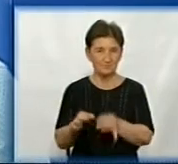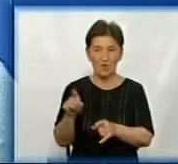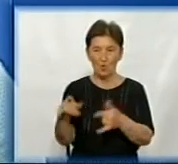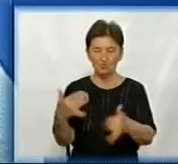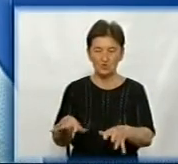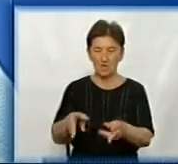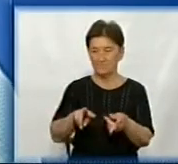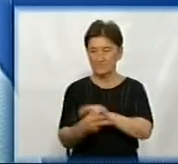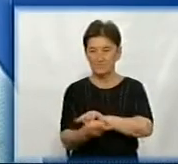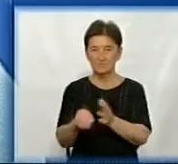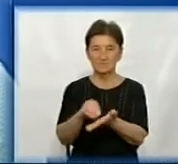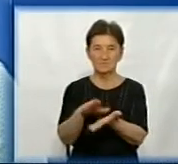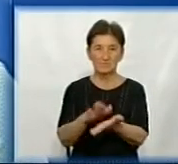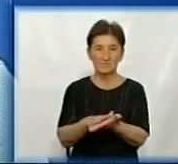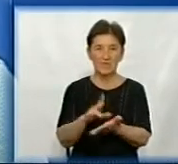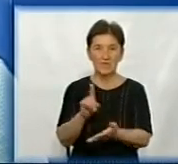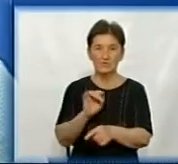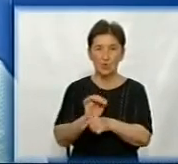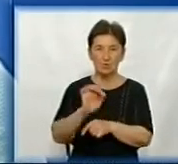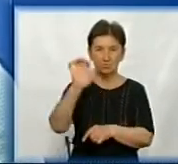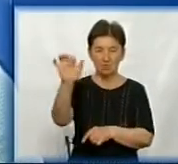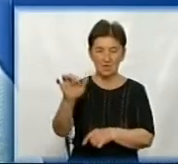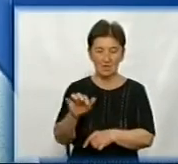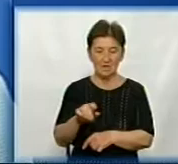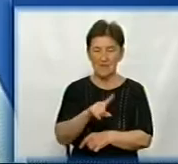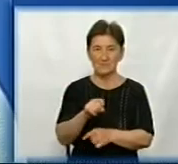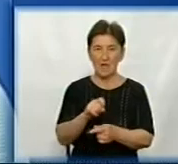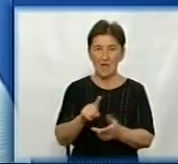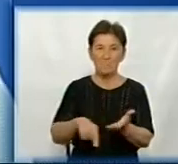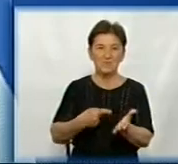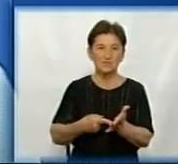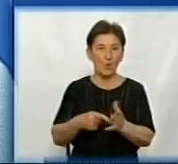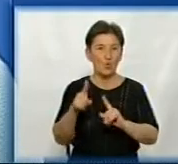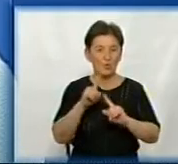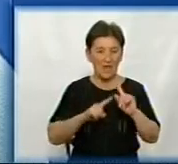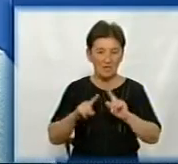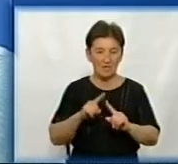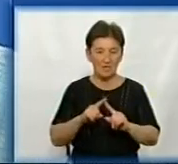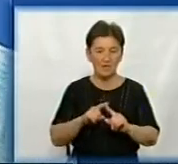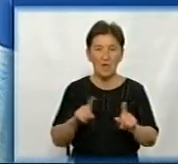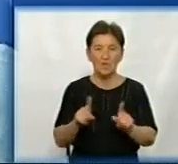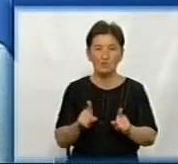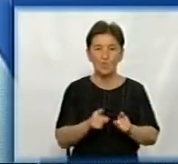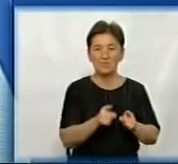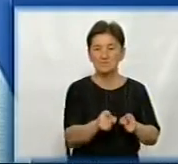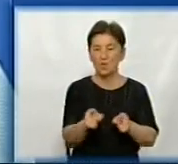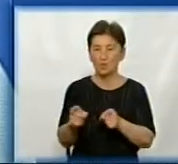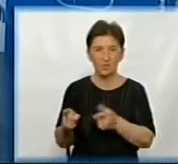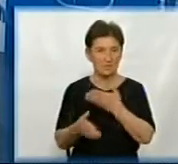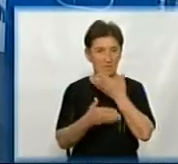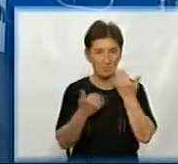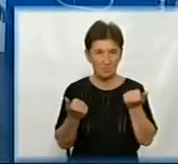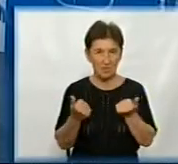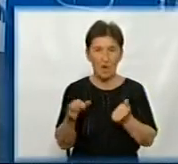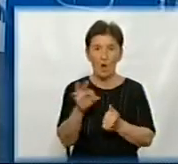зареєстровані в Державному реєстрі речових прав на нерухоме майно за міською радою. Тобто майну жодної загрози немає. Що стосується справи